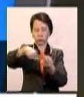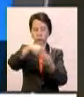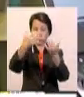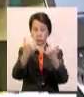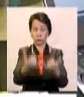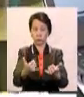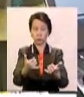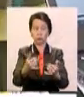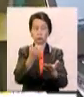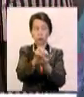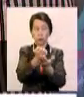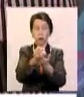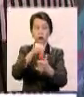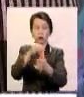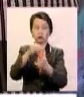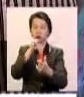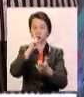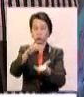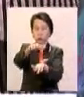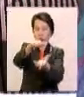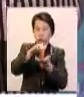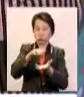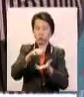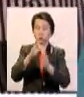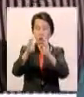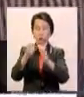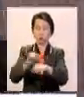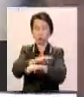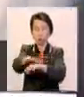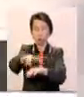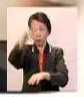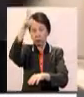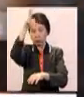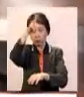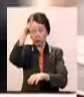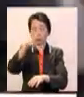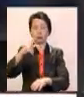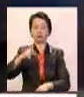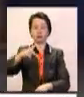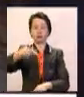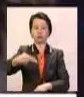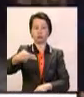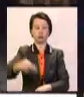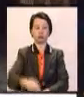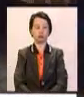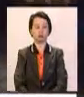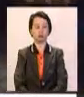semasa ekonomi atau tidak disumbangkan oleh pendekatan berkesan Kerajaan Pakatan Harapan.